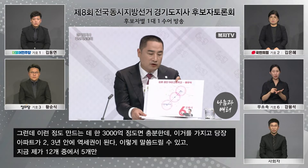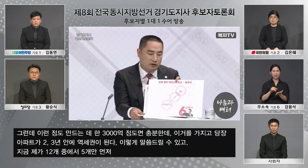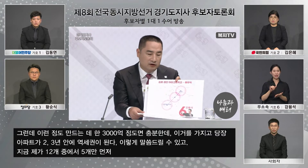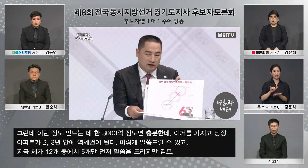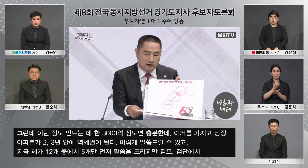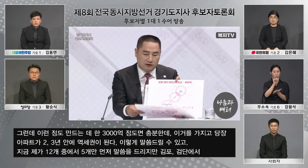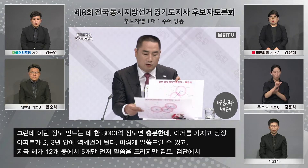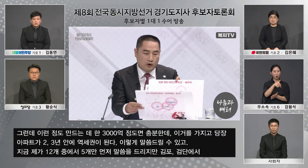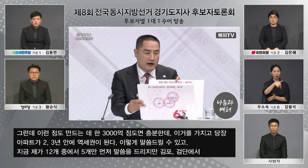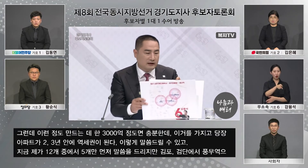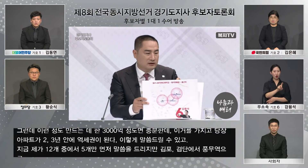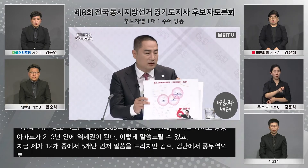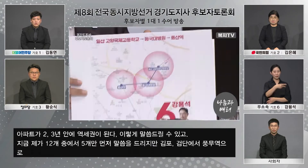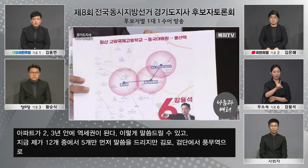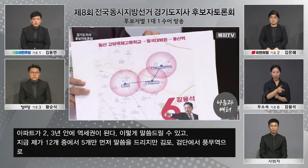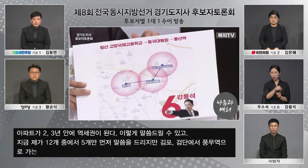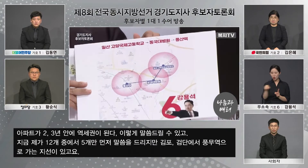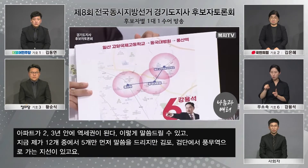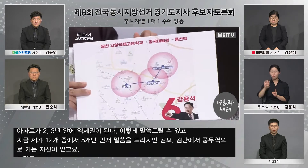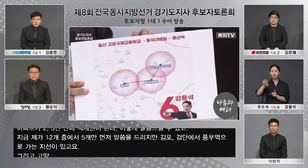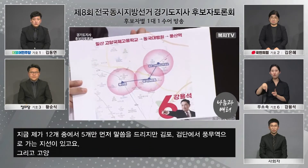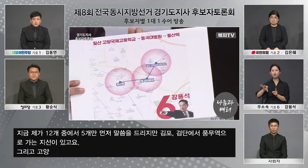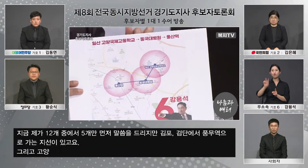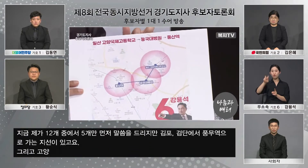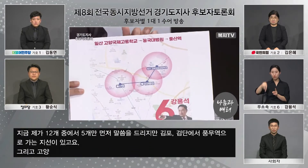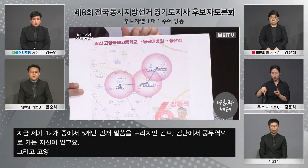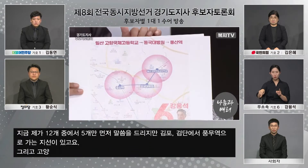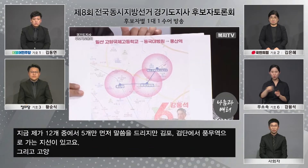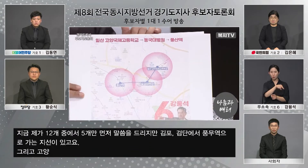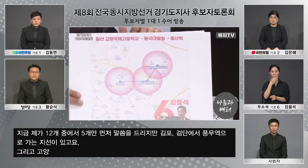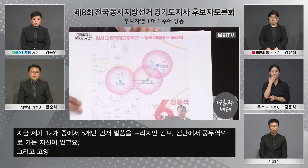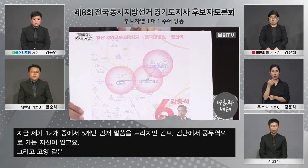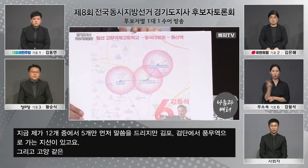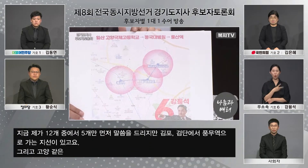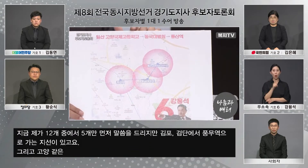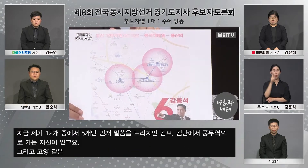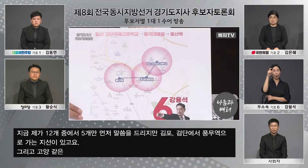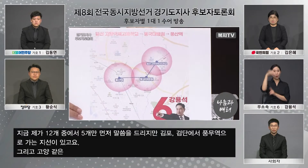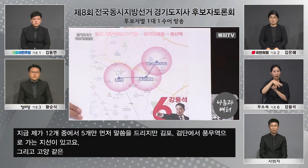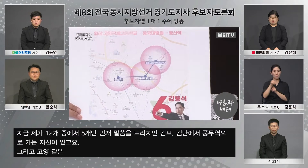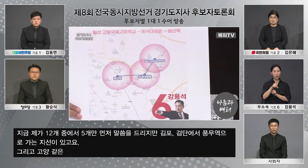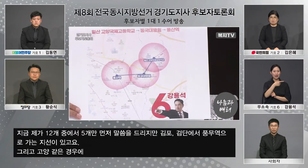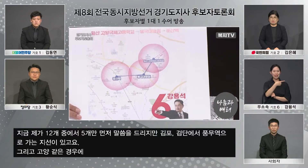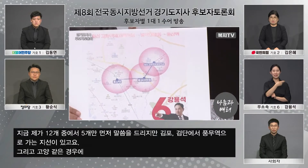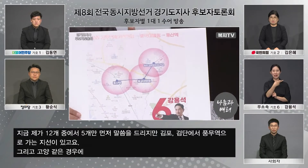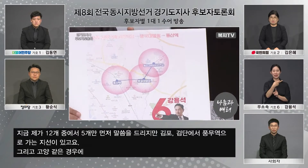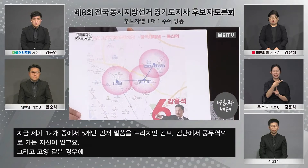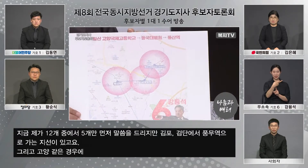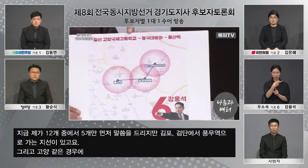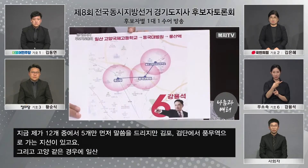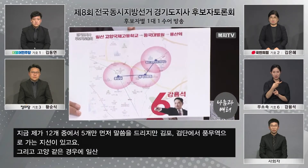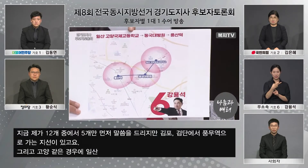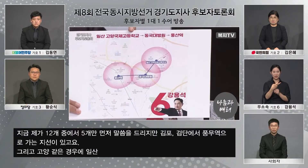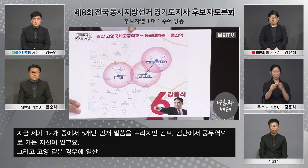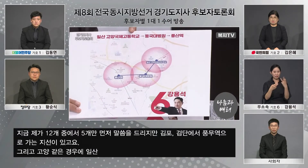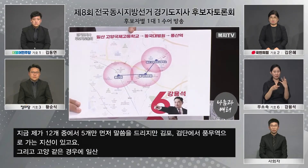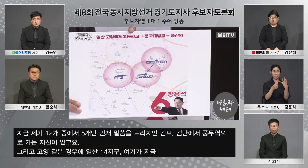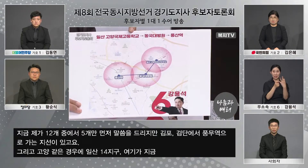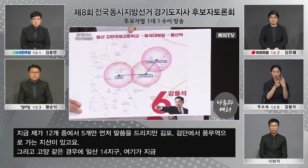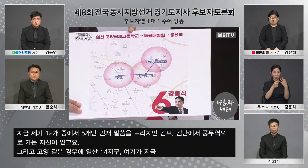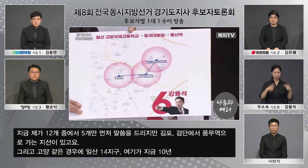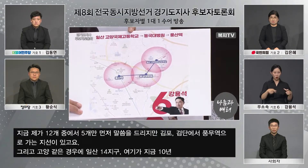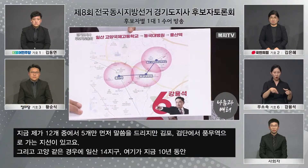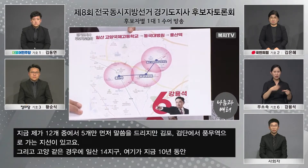지선이 있고요. 그리고 고양 같은 경우에 일산 식사지구, 여기가 지금 10년 동안 지하철이 없는데,